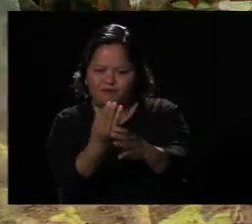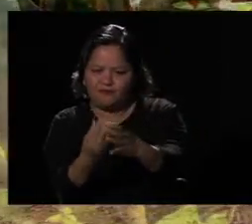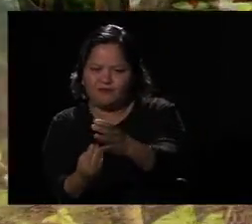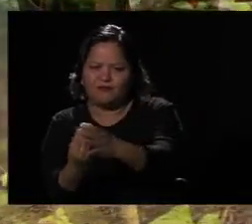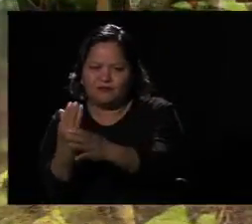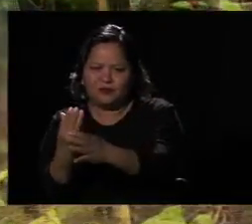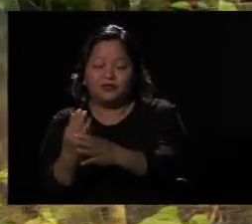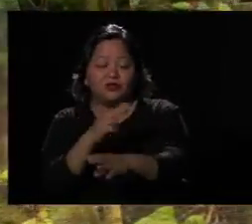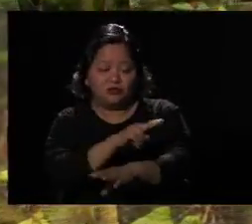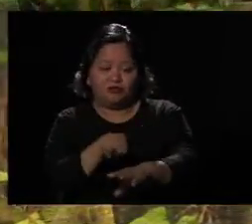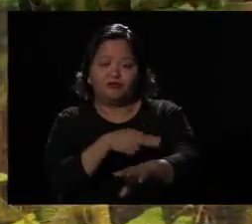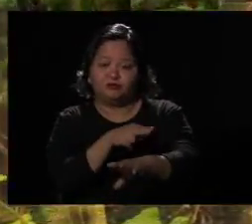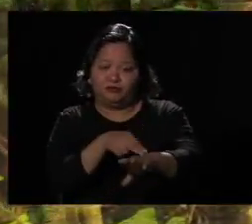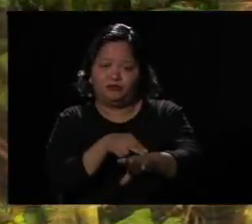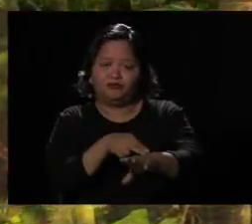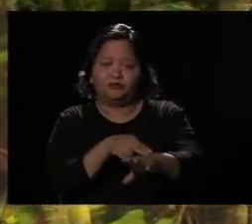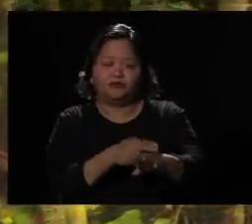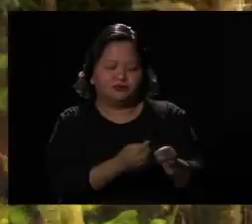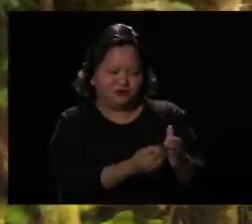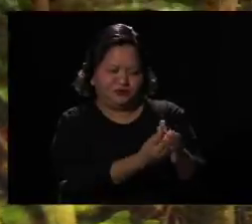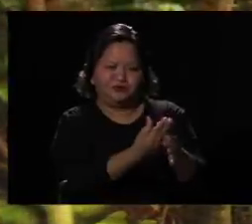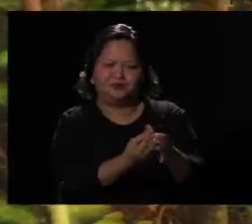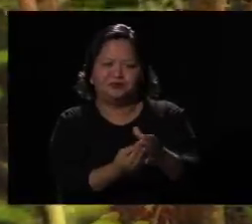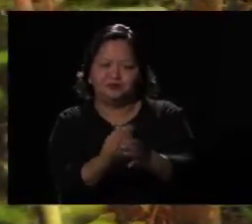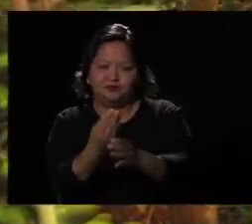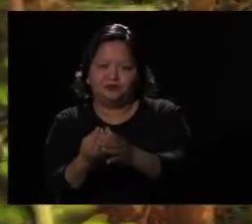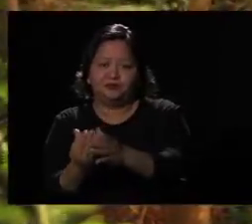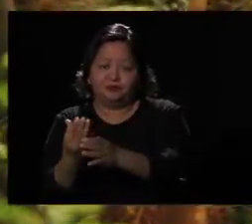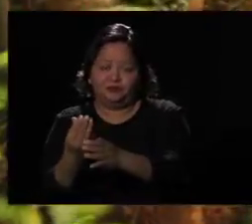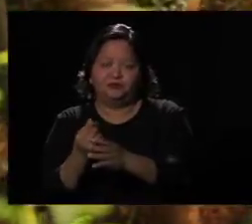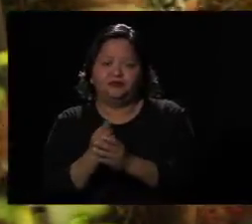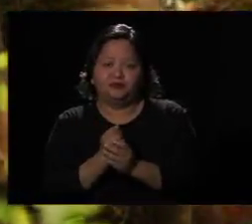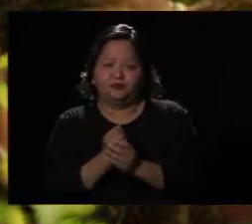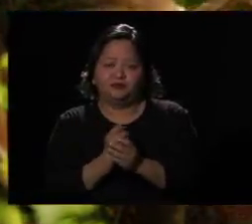Guida ipilangi